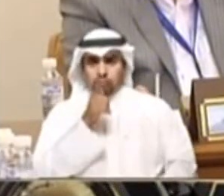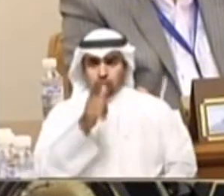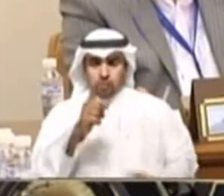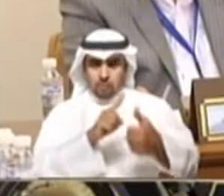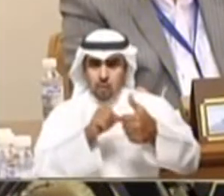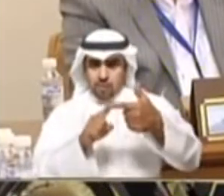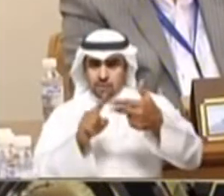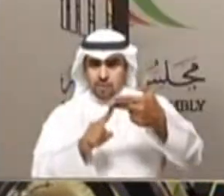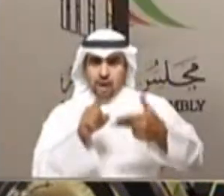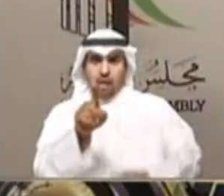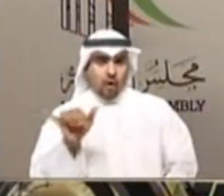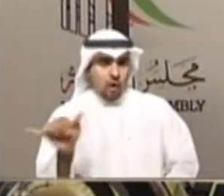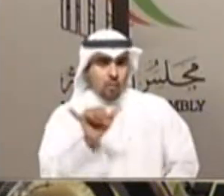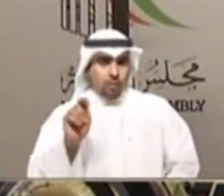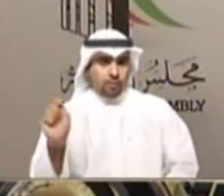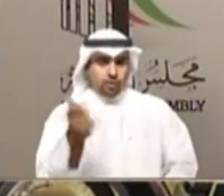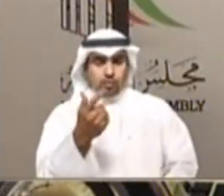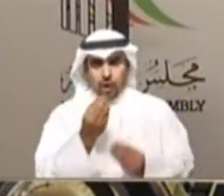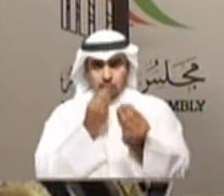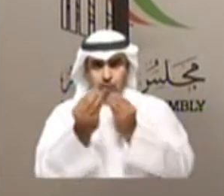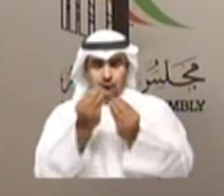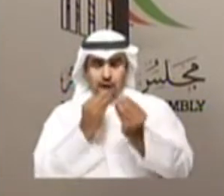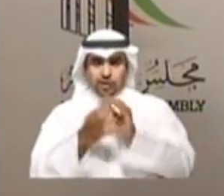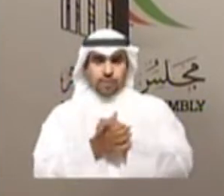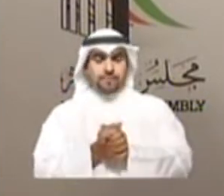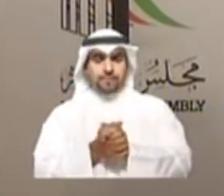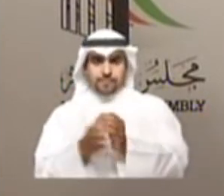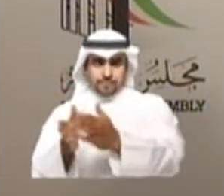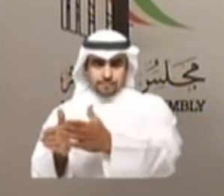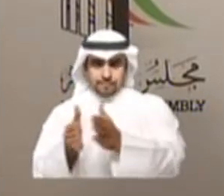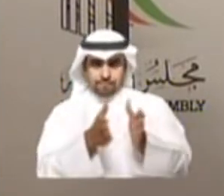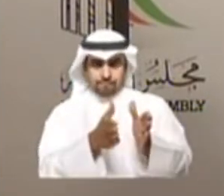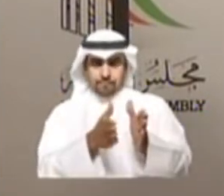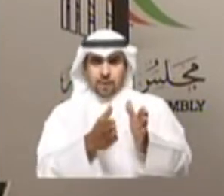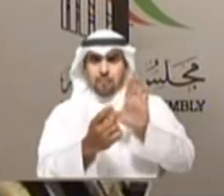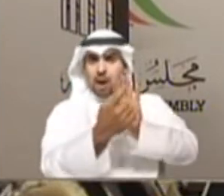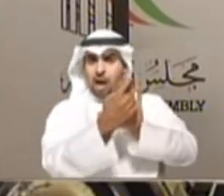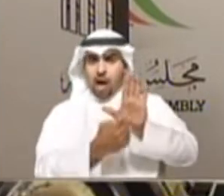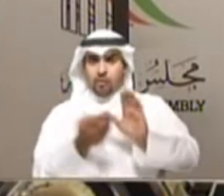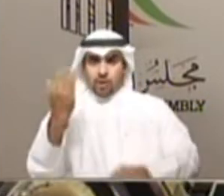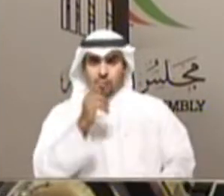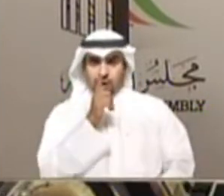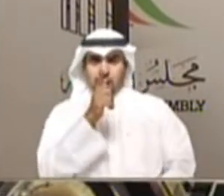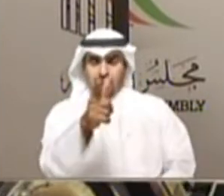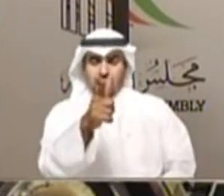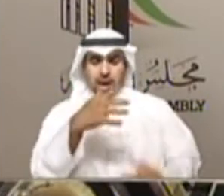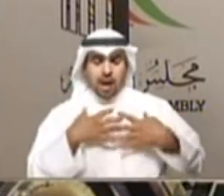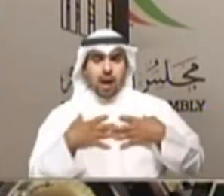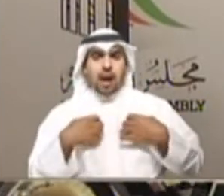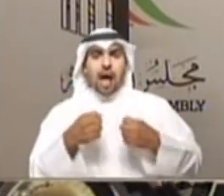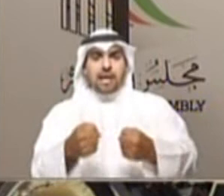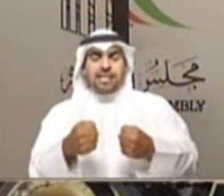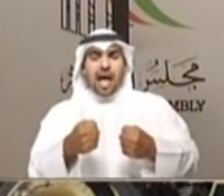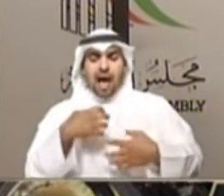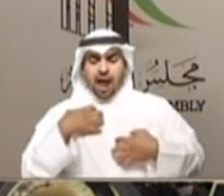اللجنة. ما هو تم إحالته لنا كان مشروع قانون الصحة النفسية، مشروع قانون في شأن تنظيم الاجتماعات والمواكب